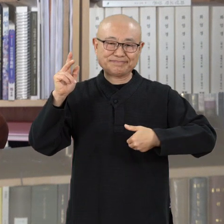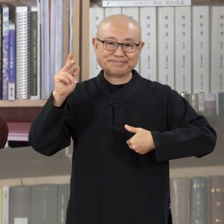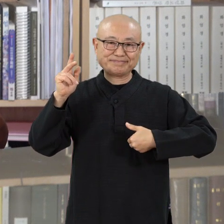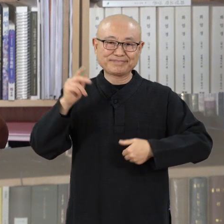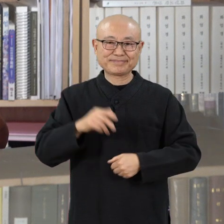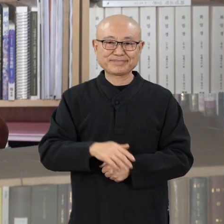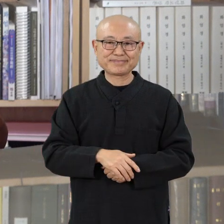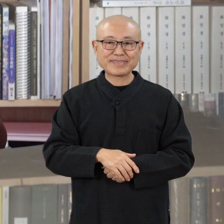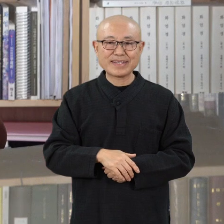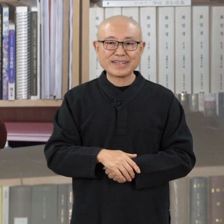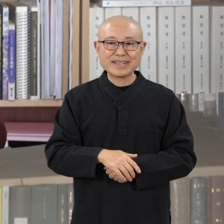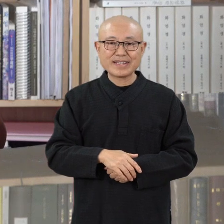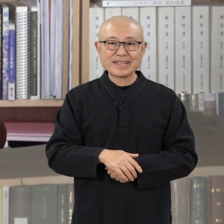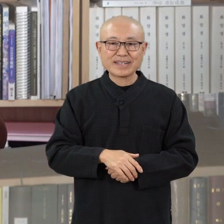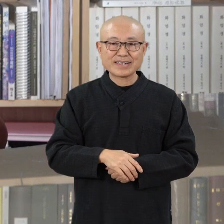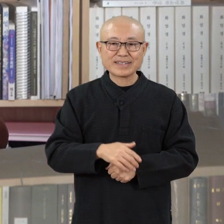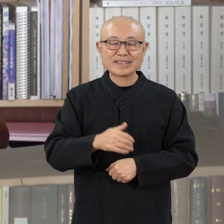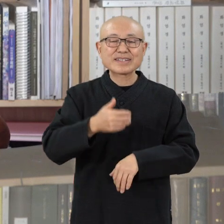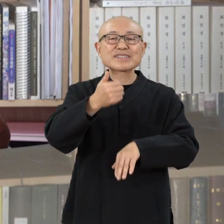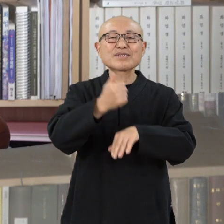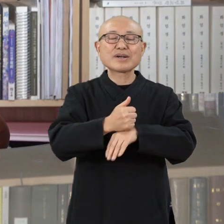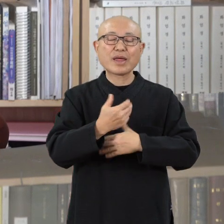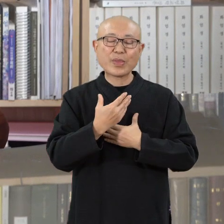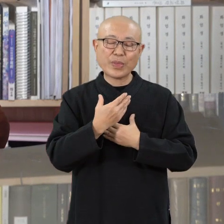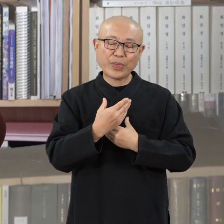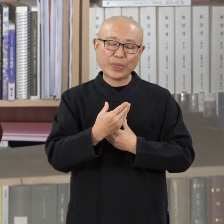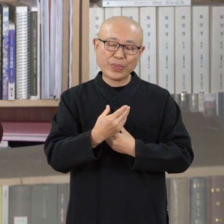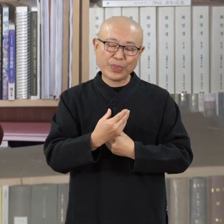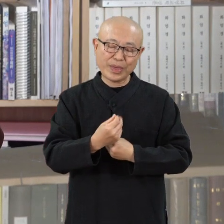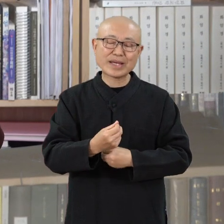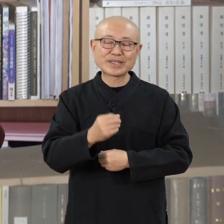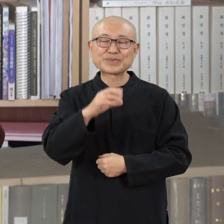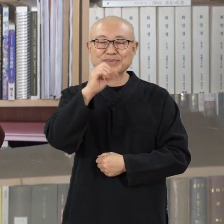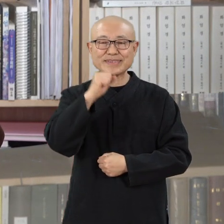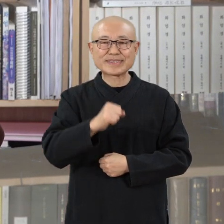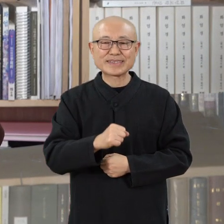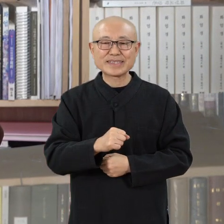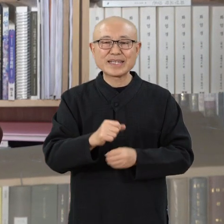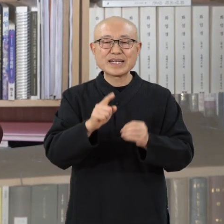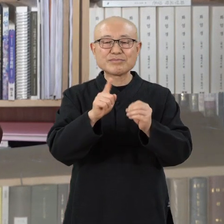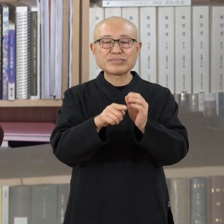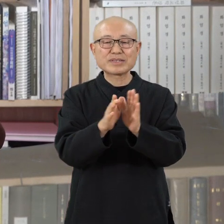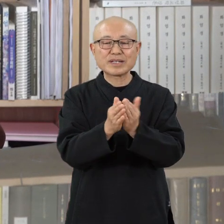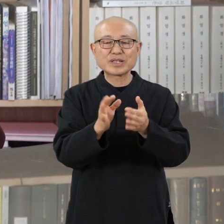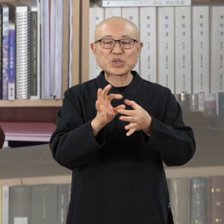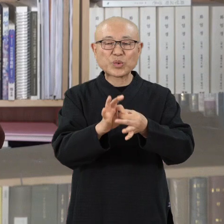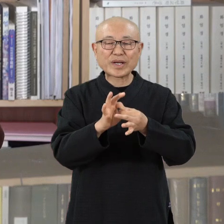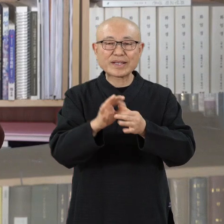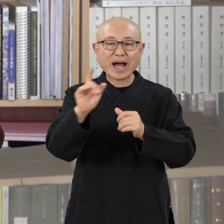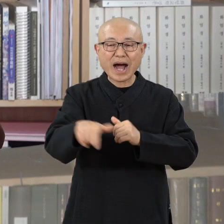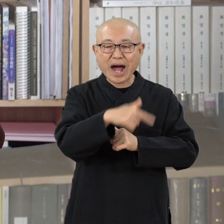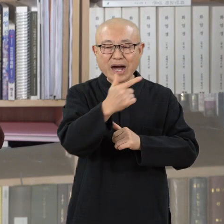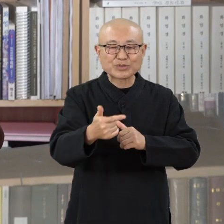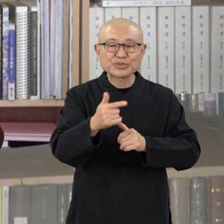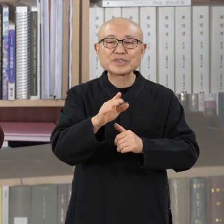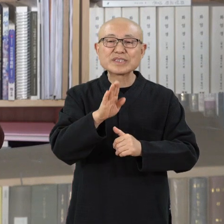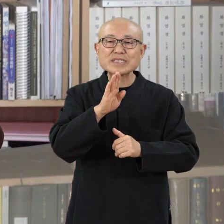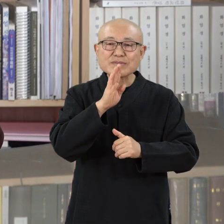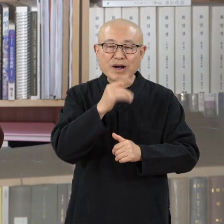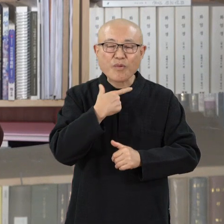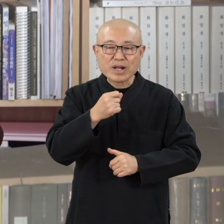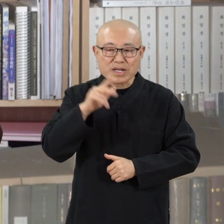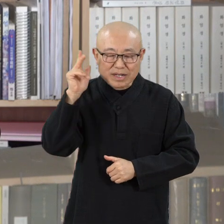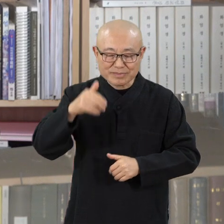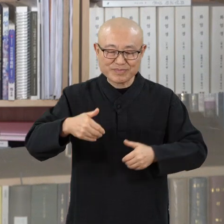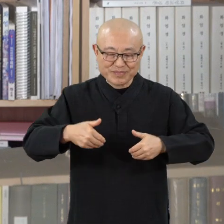그러면은 굉장히 편안하고 좋습니다. 법구경을 통해서 그런 일상이 되도록 같이